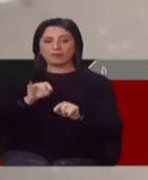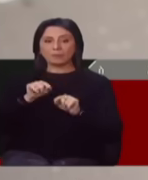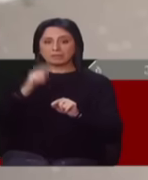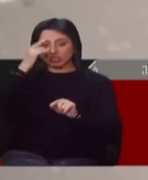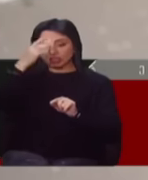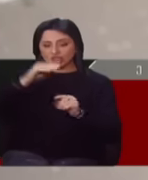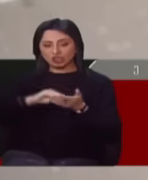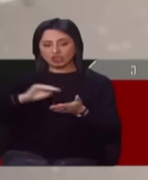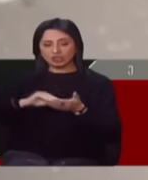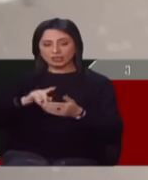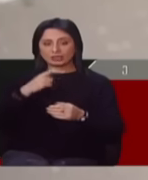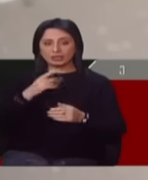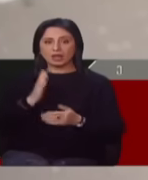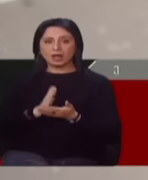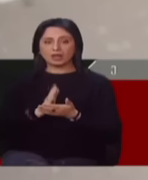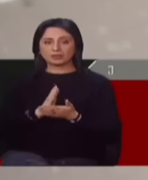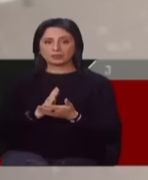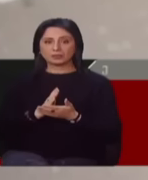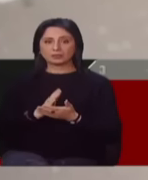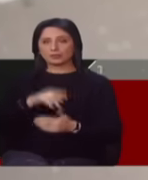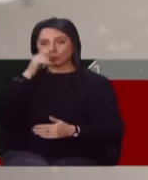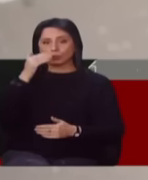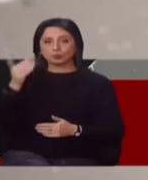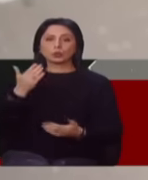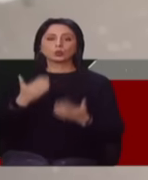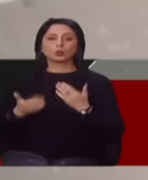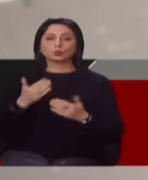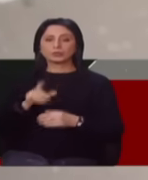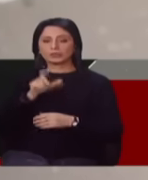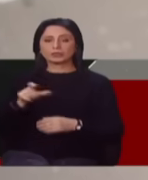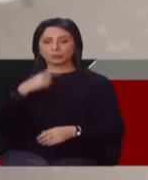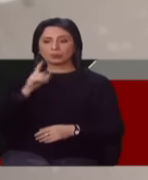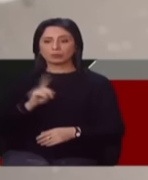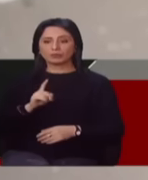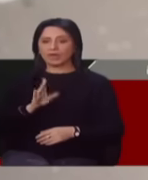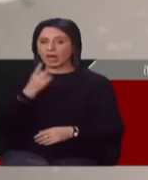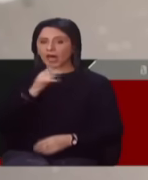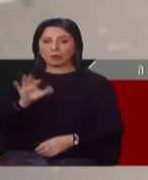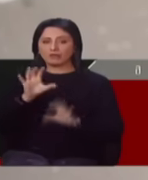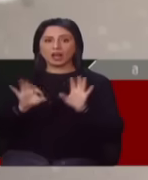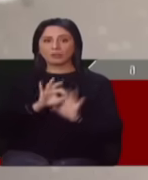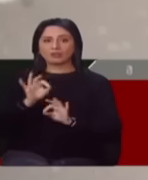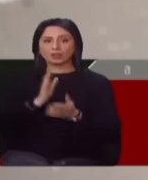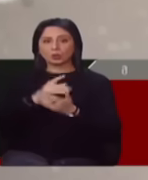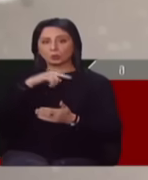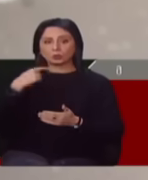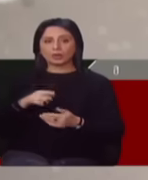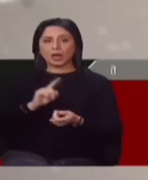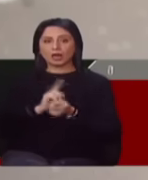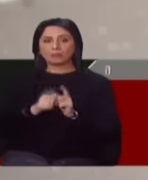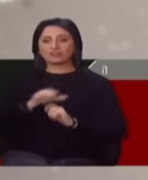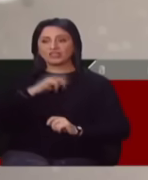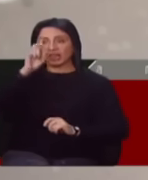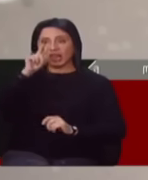მისი შინაარსი მათი განცხადებით არის რუსული, თუმცა ისინი ამბობენ, რომ არა მხოლოდ კანონპროექტი არის რუსული, არამედ